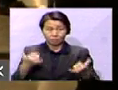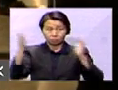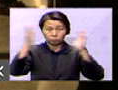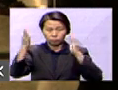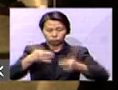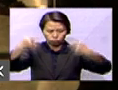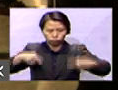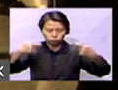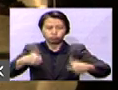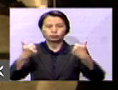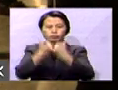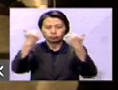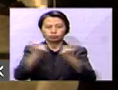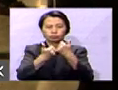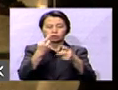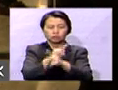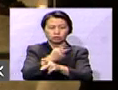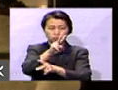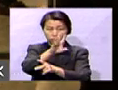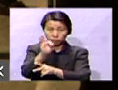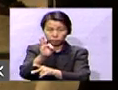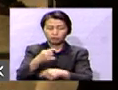yang bertanding bagi edisi ke-29 ini.